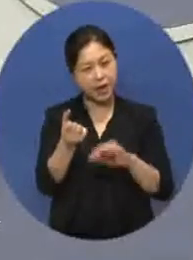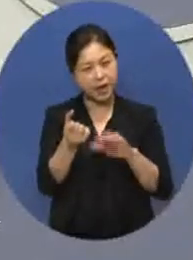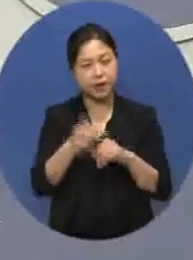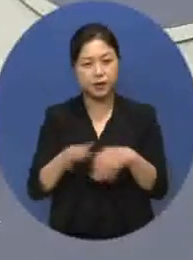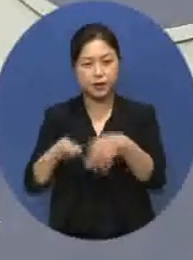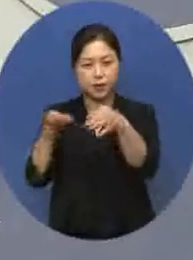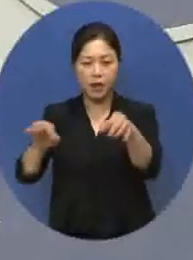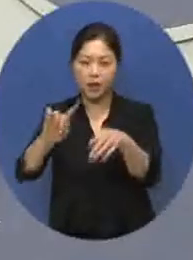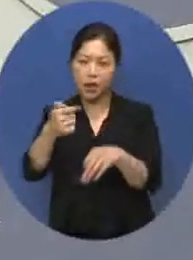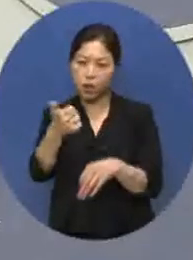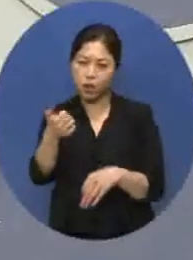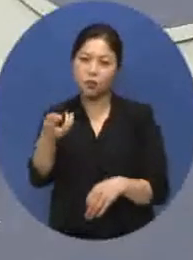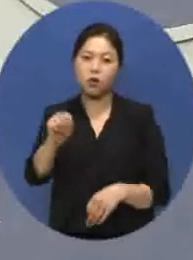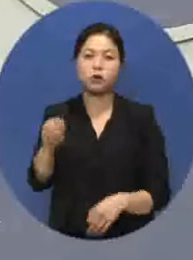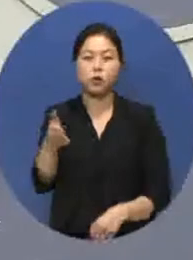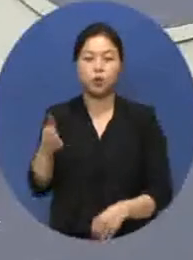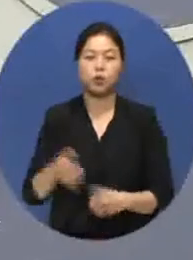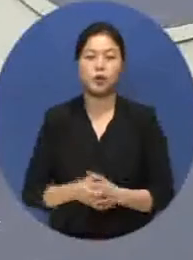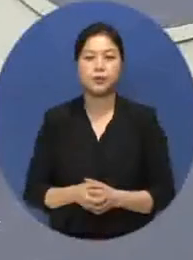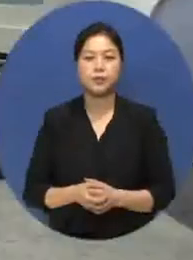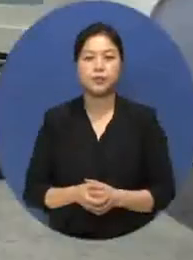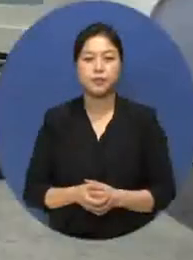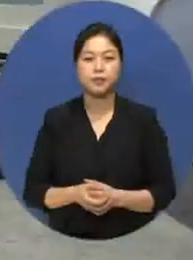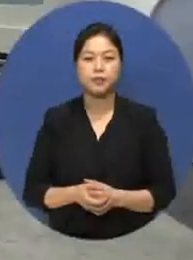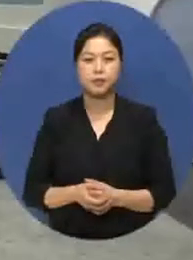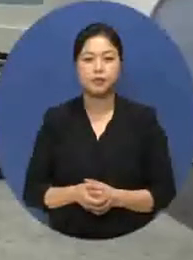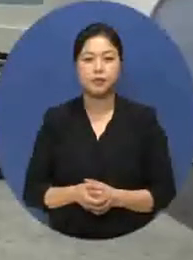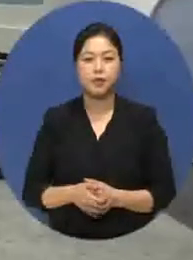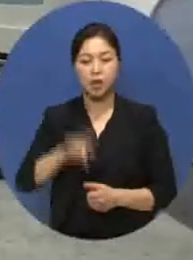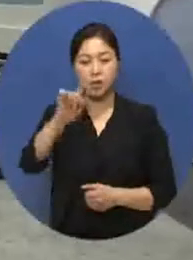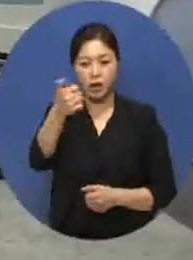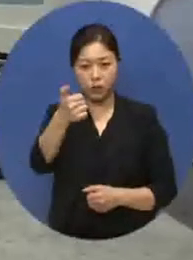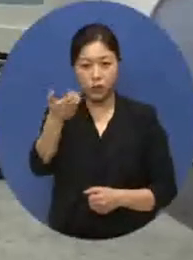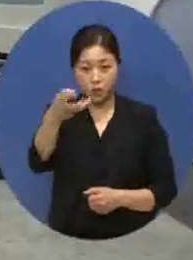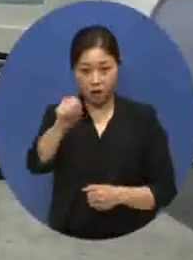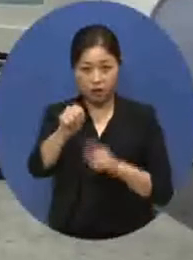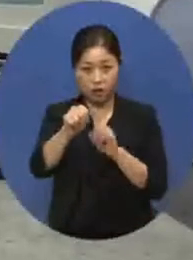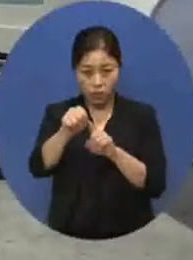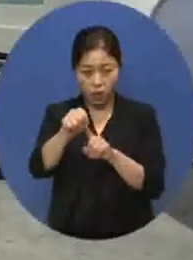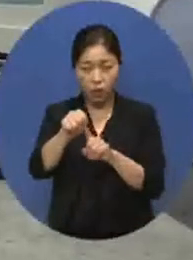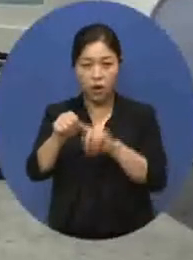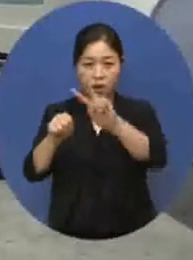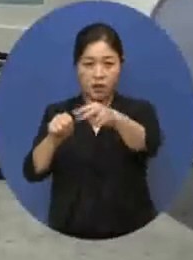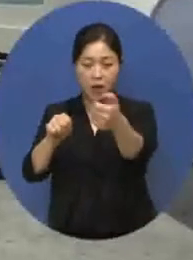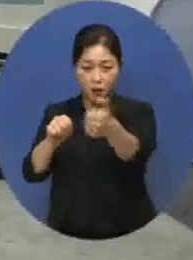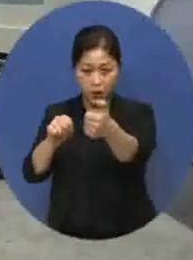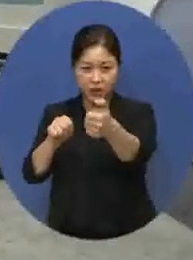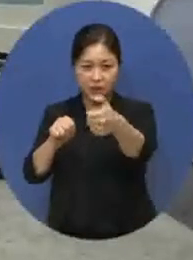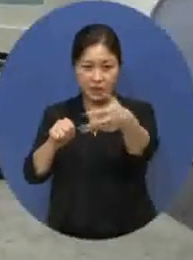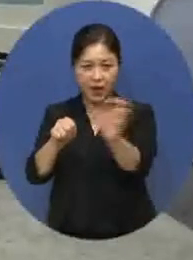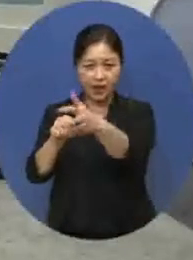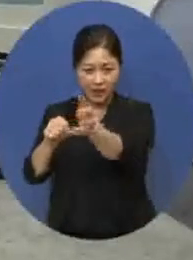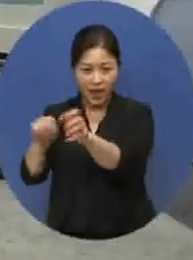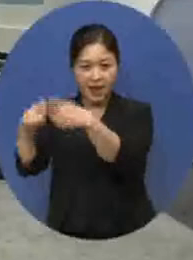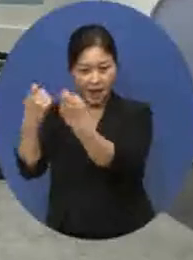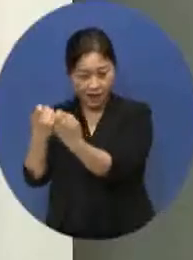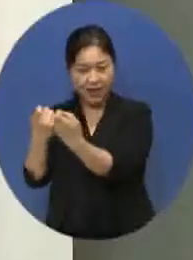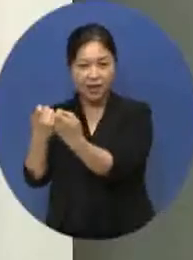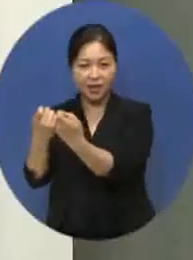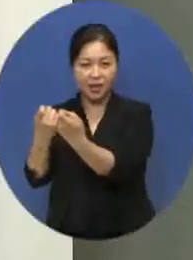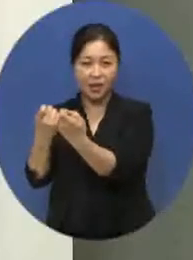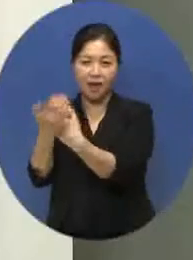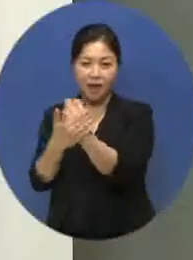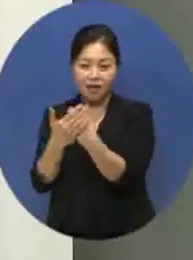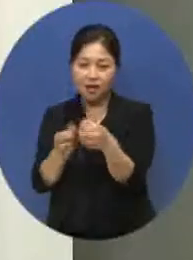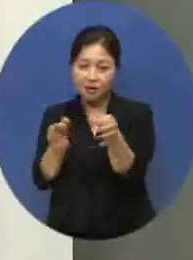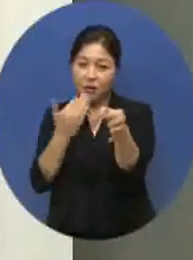예산이 한 150억 정도 정도 되죠. 그러니까 한 150억 정도를 가지고 250여 개의 단체와